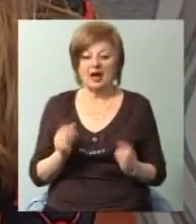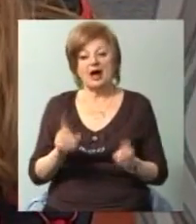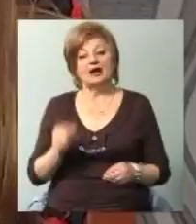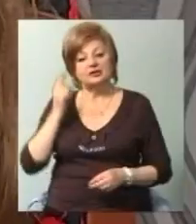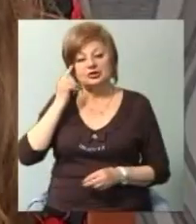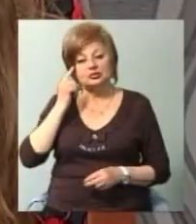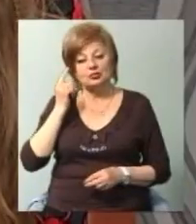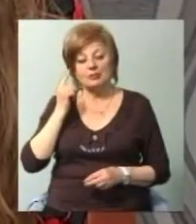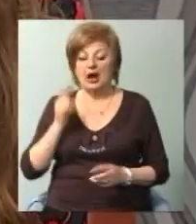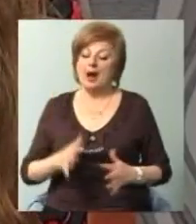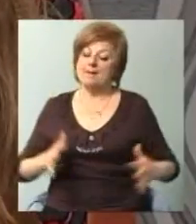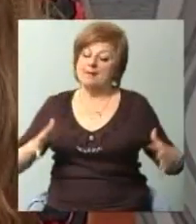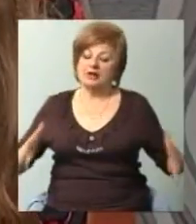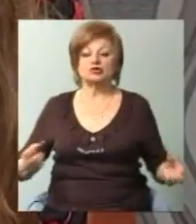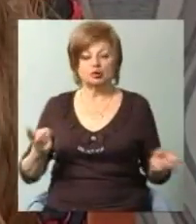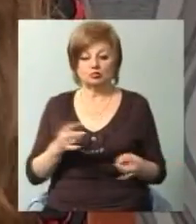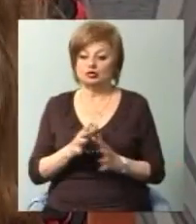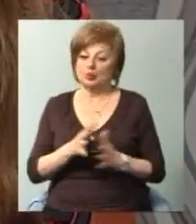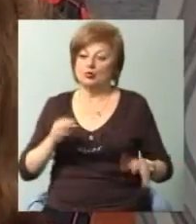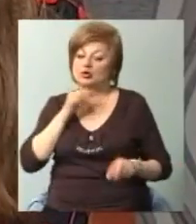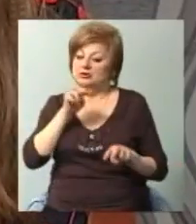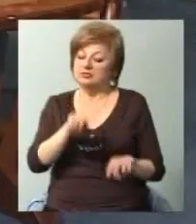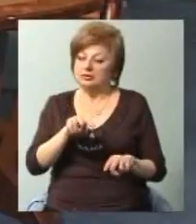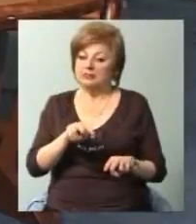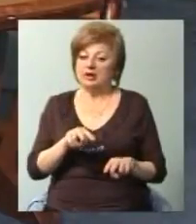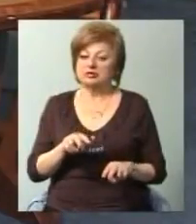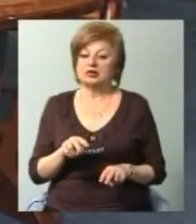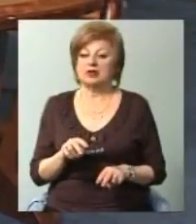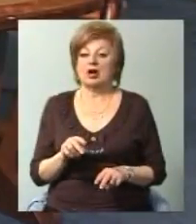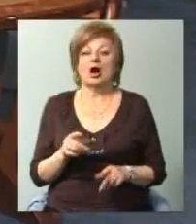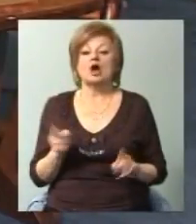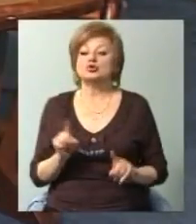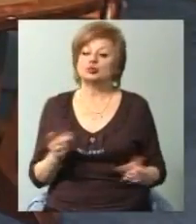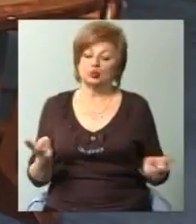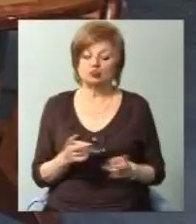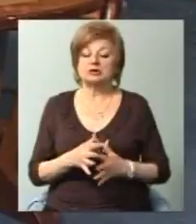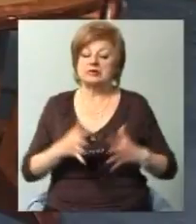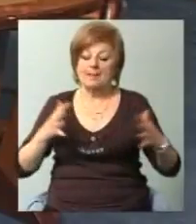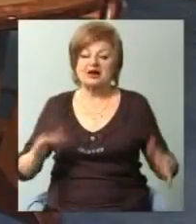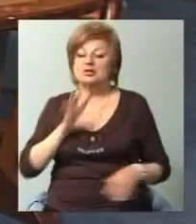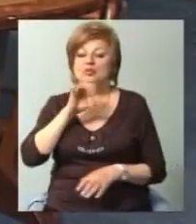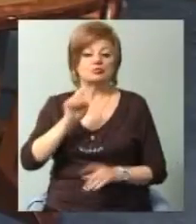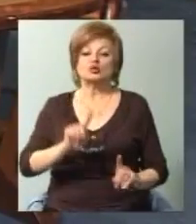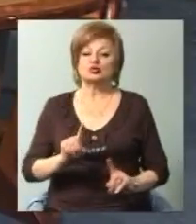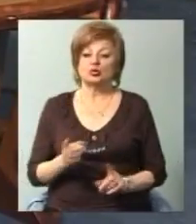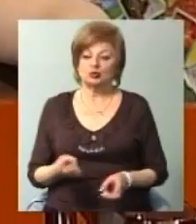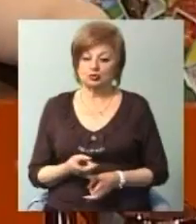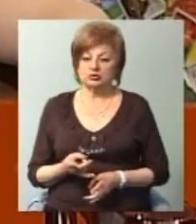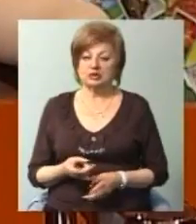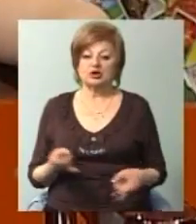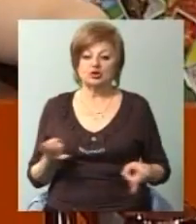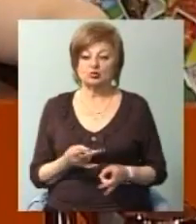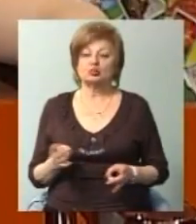ти гадаєш, а за великими що? Більше треба догляду, аніж за маленькою? Так. А що саме треба за великими робити собаками?